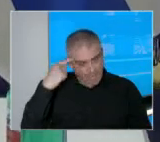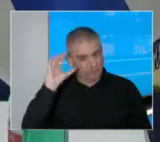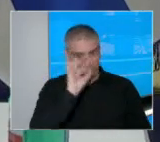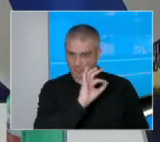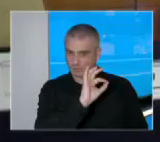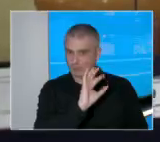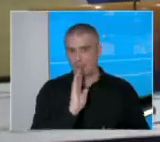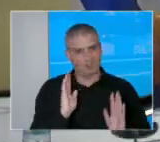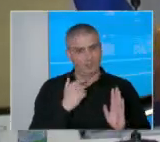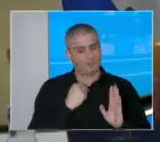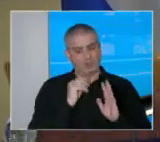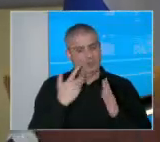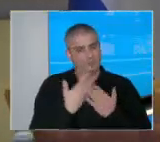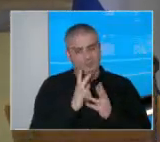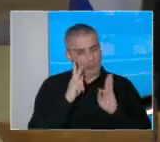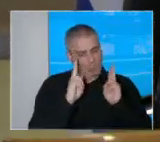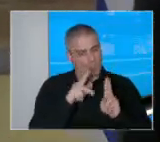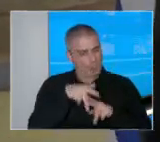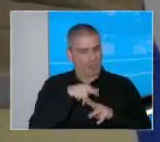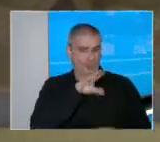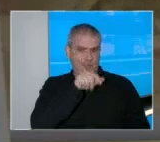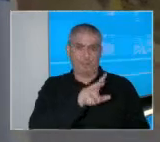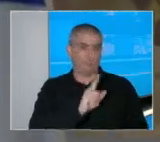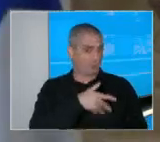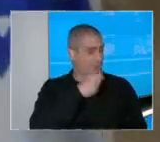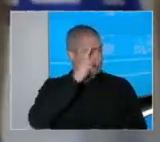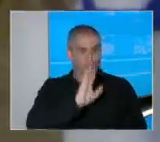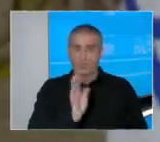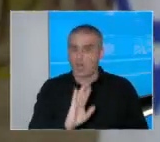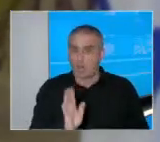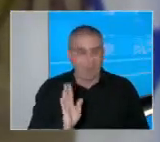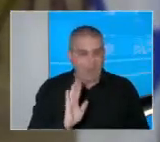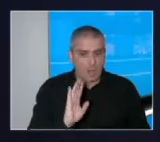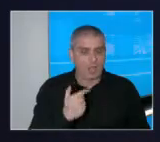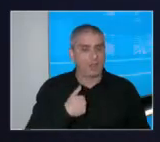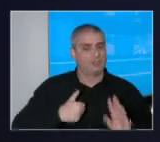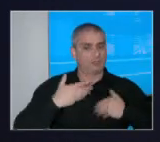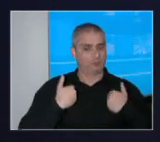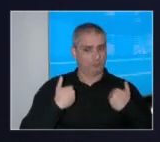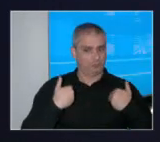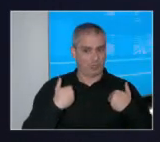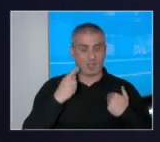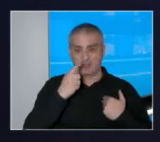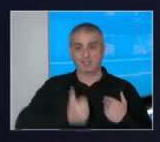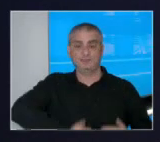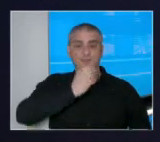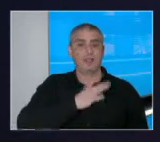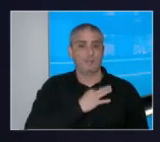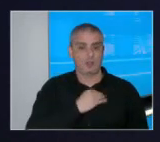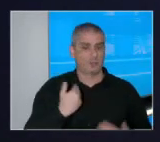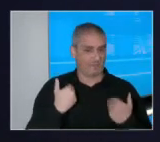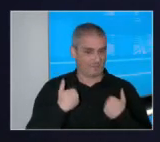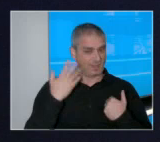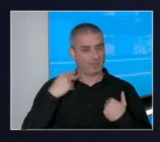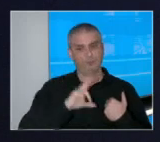אני מבין את האג'נדה, ואני לא מציע להתעכב עליה, אנחנו לוקחים זמן. לא, לא, אני רוצה רק שאני אתם ראש הממשלה. אתה שר הבריאות, ואני